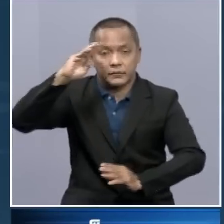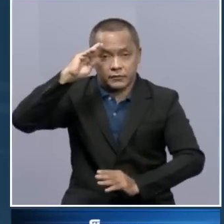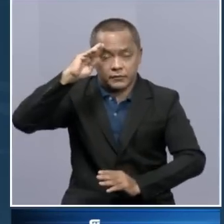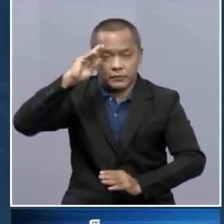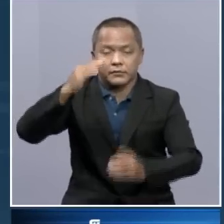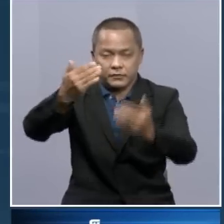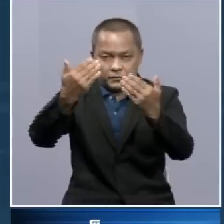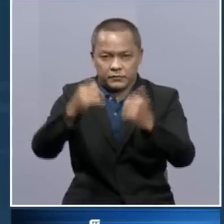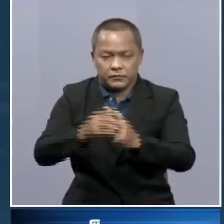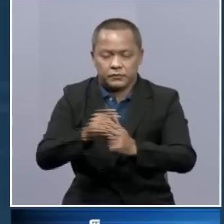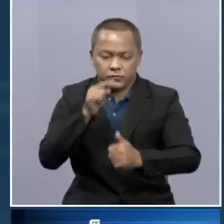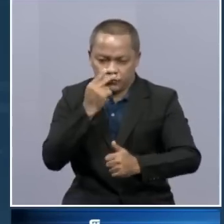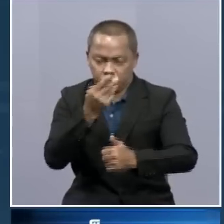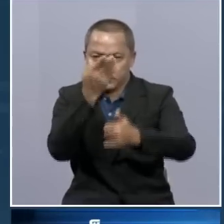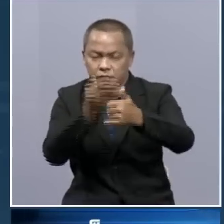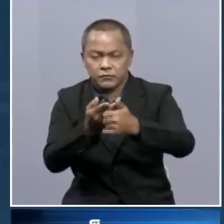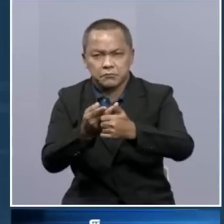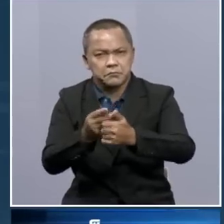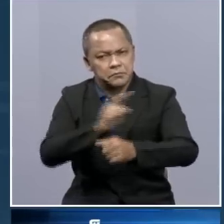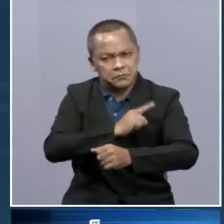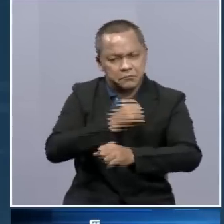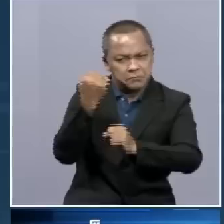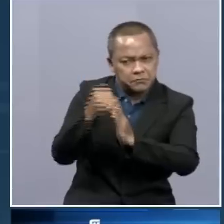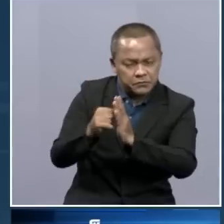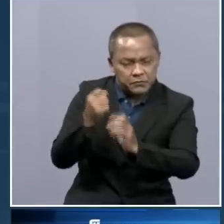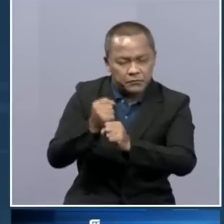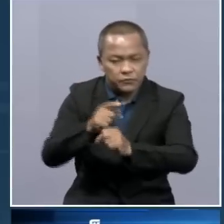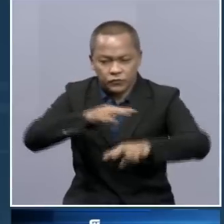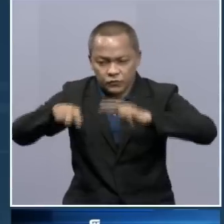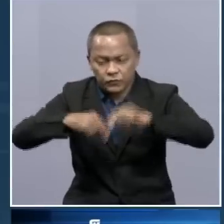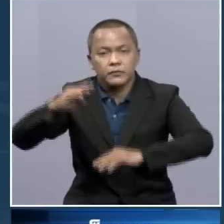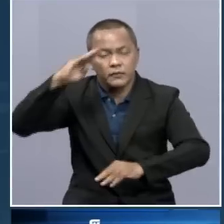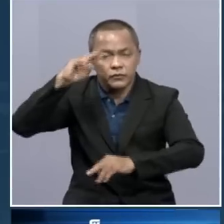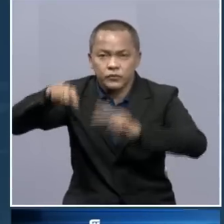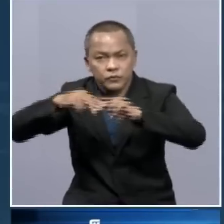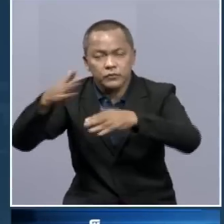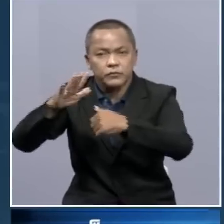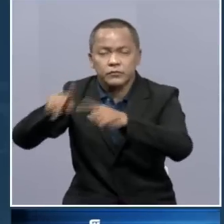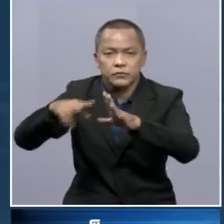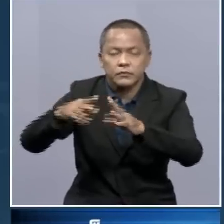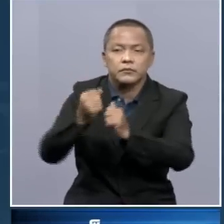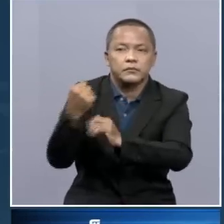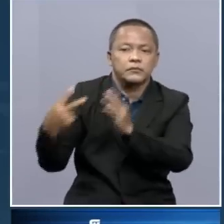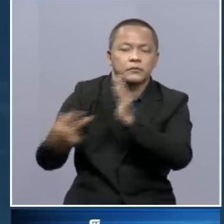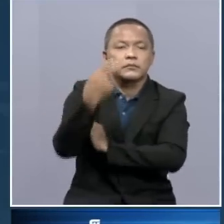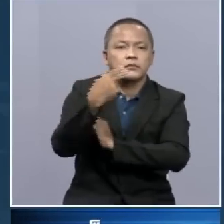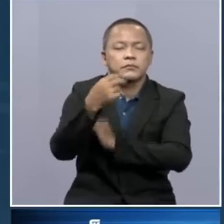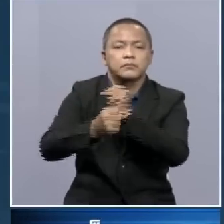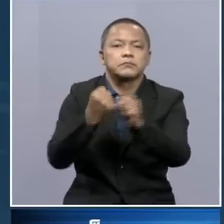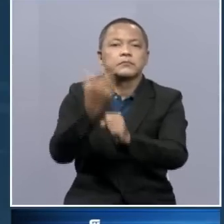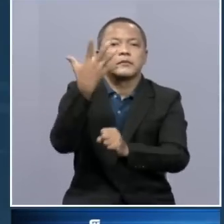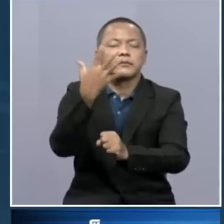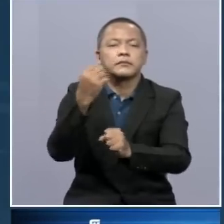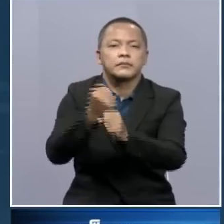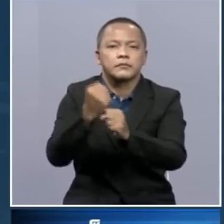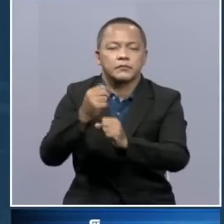ก็ถูกมองว่าเอ๊ะละเลยการปฏิบัติหน้าที่หรือเปล่าไม่กำกับดูแลกองทัพแล้วก็ตัวเขาเองก็ถูกตัดสิทธิ์ทางการเมือง5ปีด้วยหลังจาก